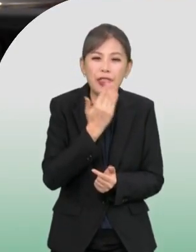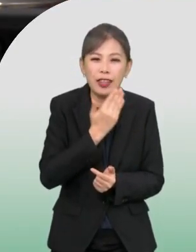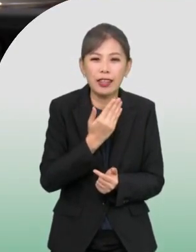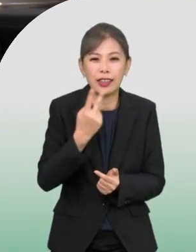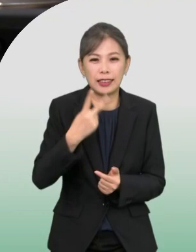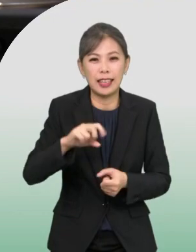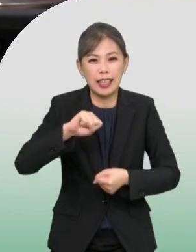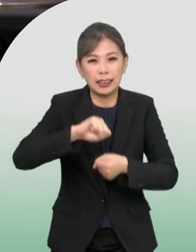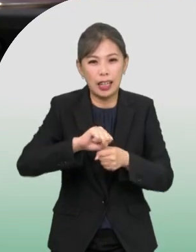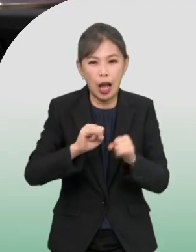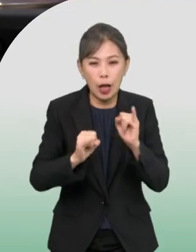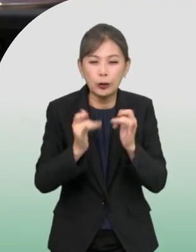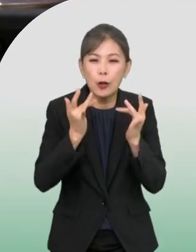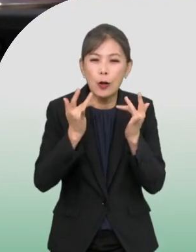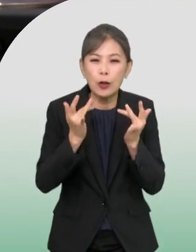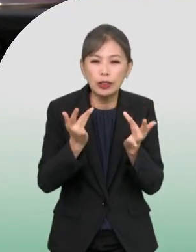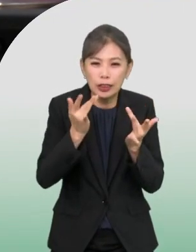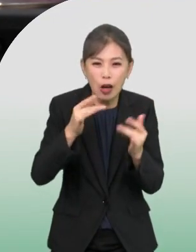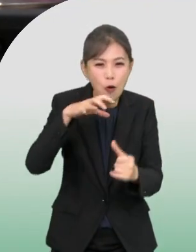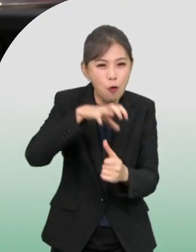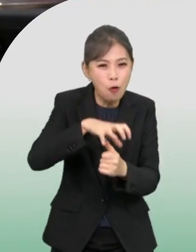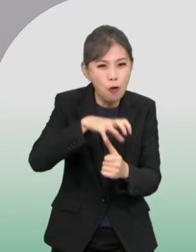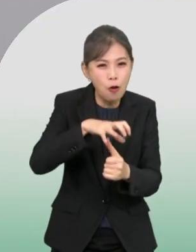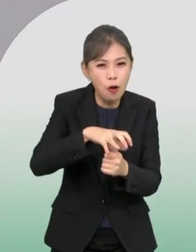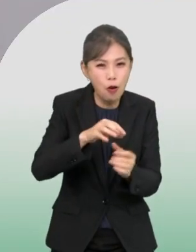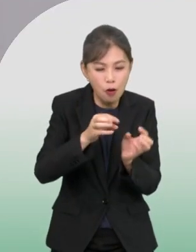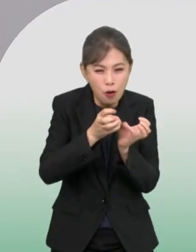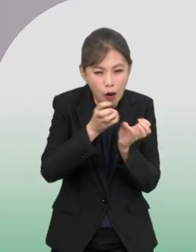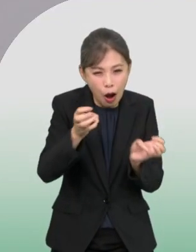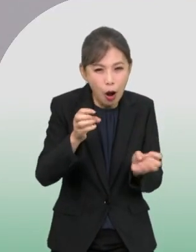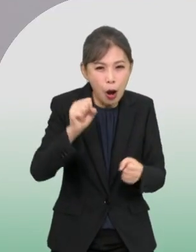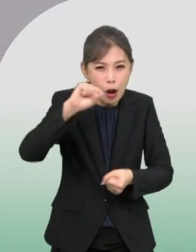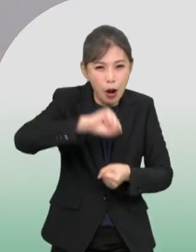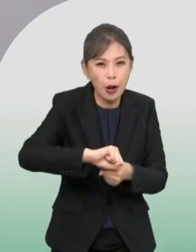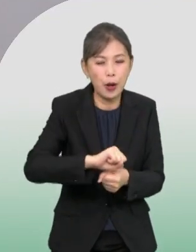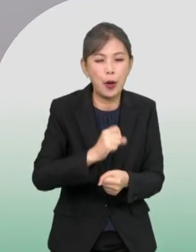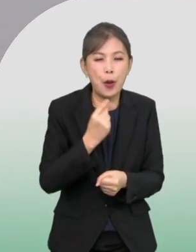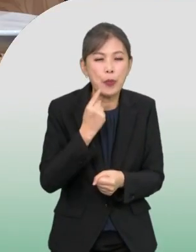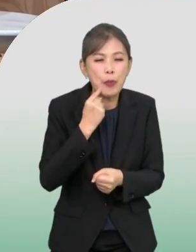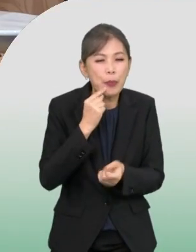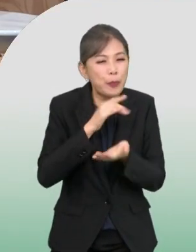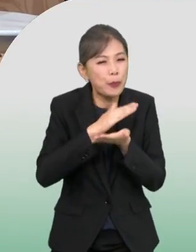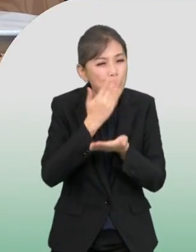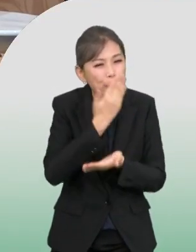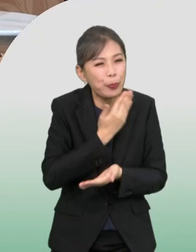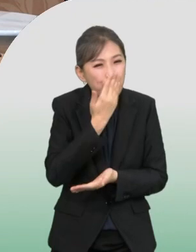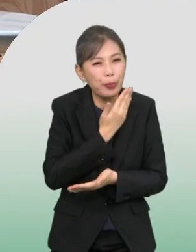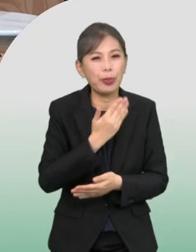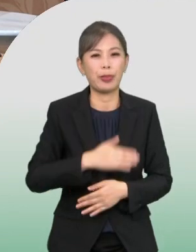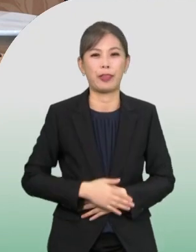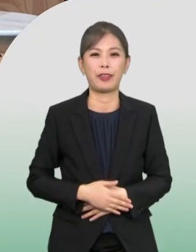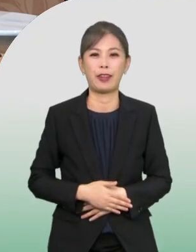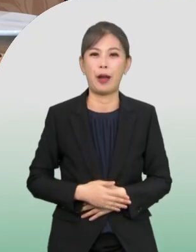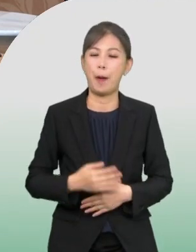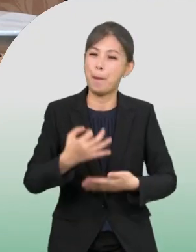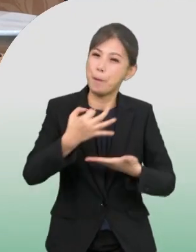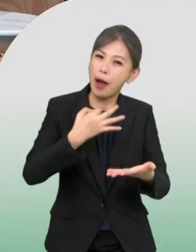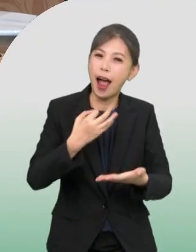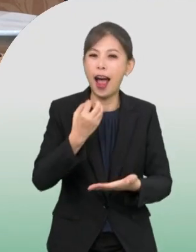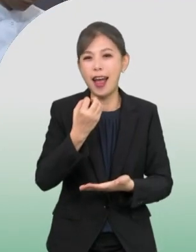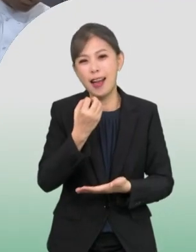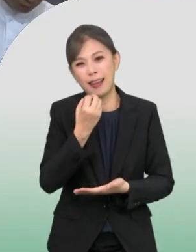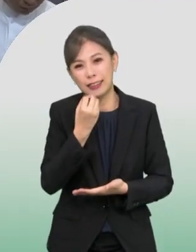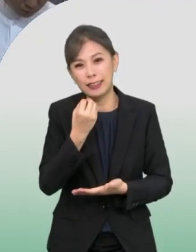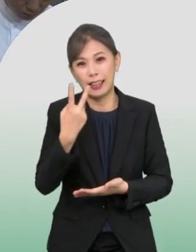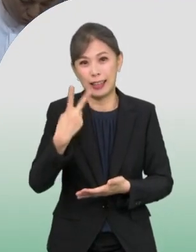样虫草菇，加落去，个米丝会咸啊清甜。 又好买又又好食，咸做的豚